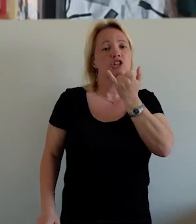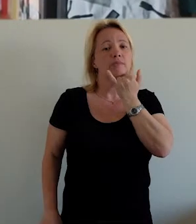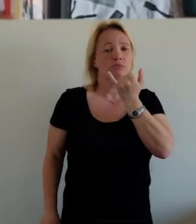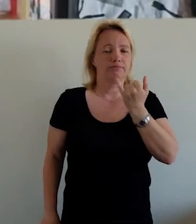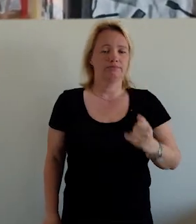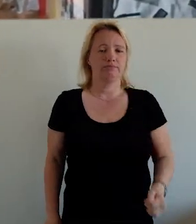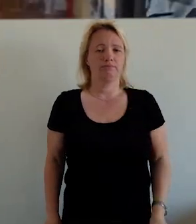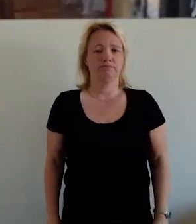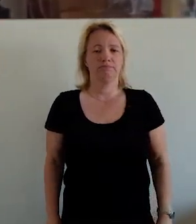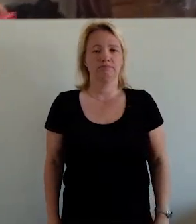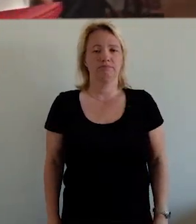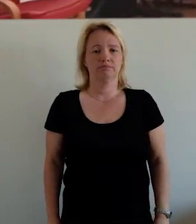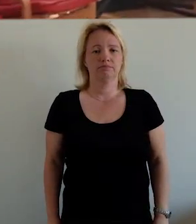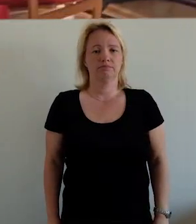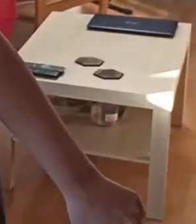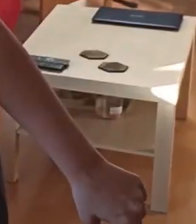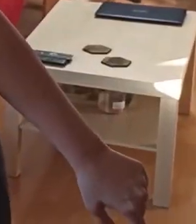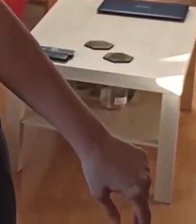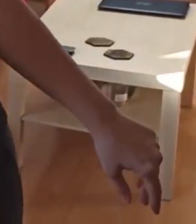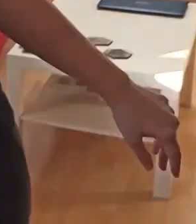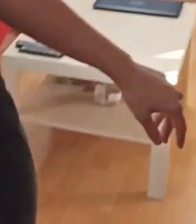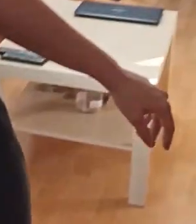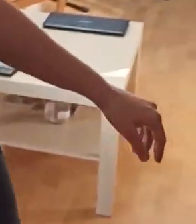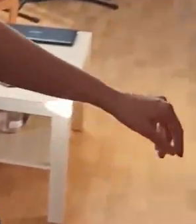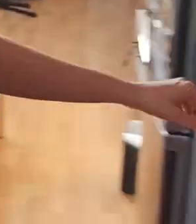připravte si červenou řepu.